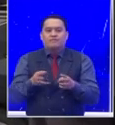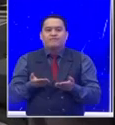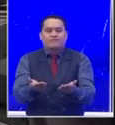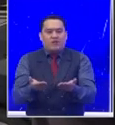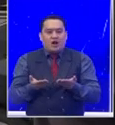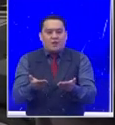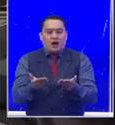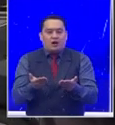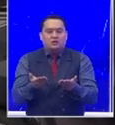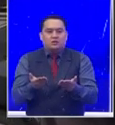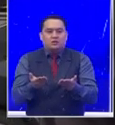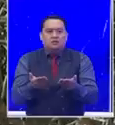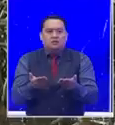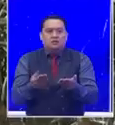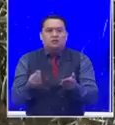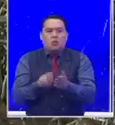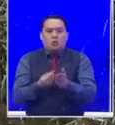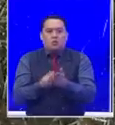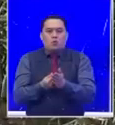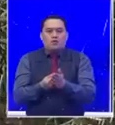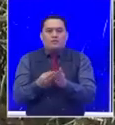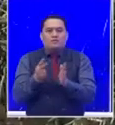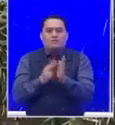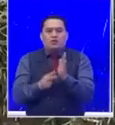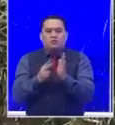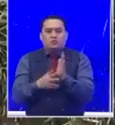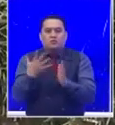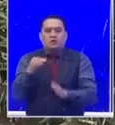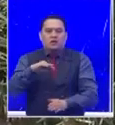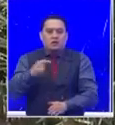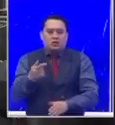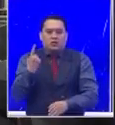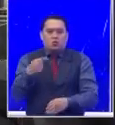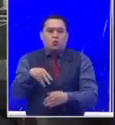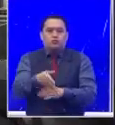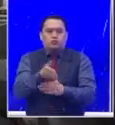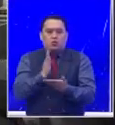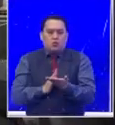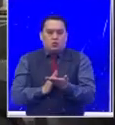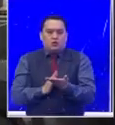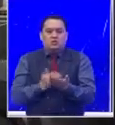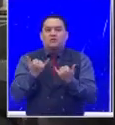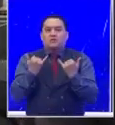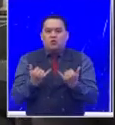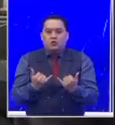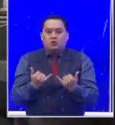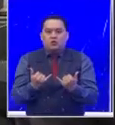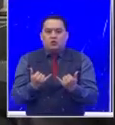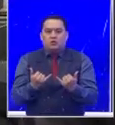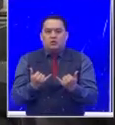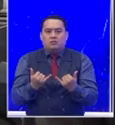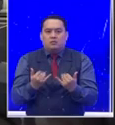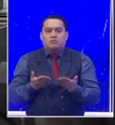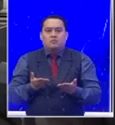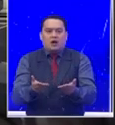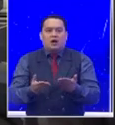хлеб на сумму не более 85 тенге за одну булку. В принципе, в настоящее время